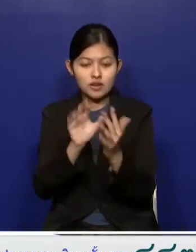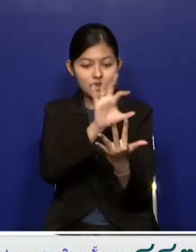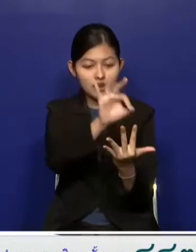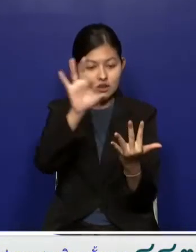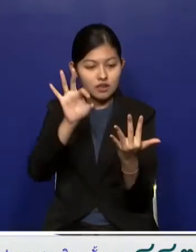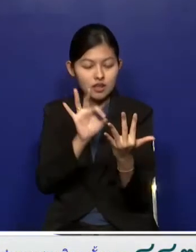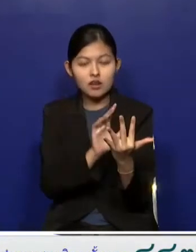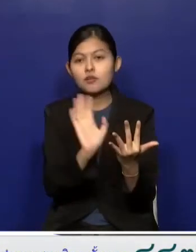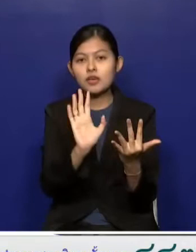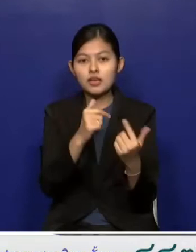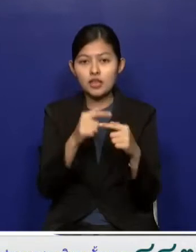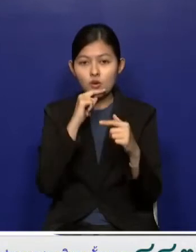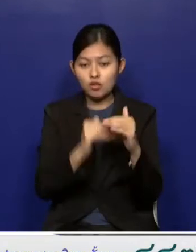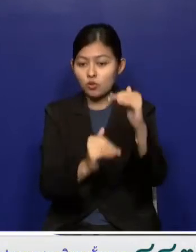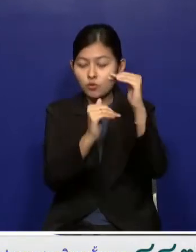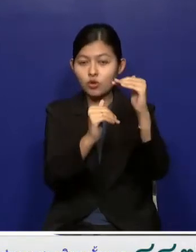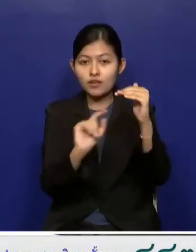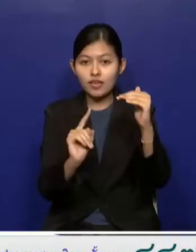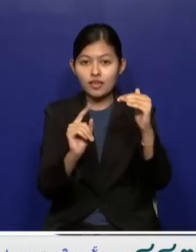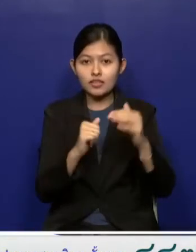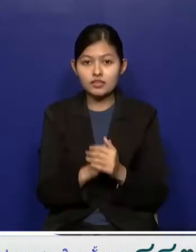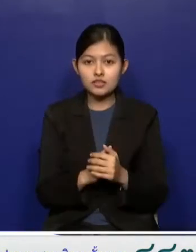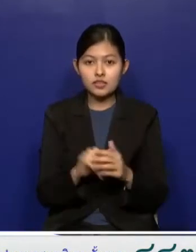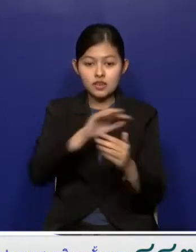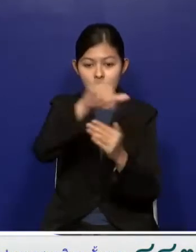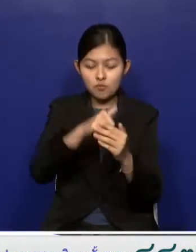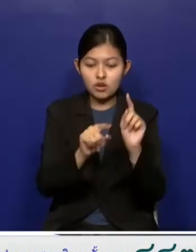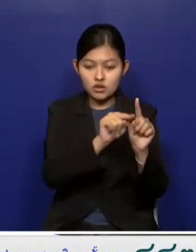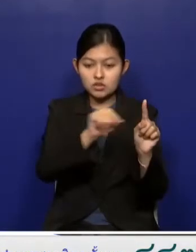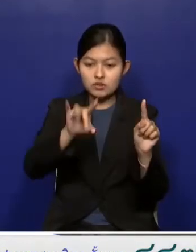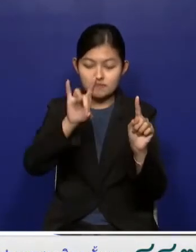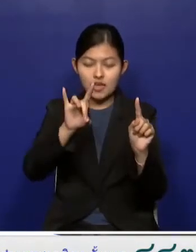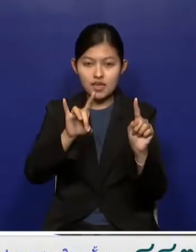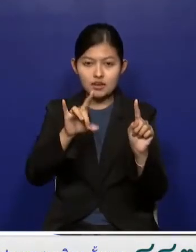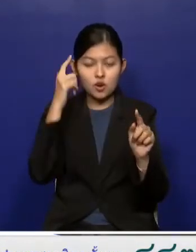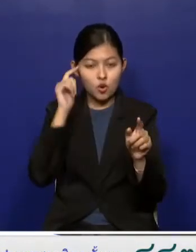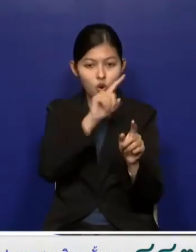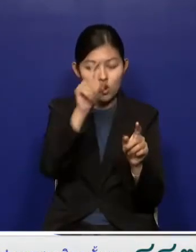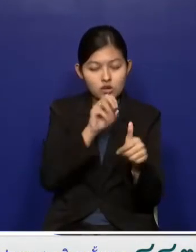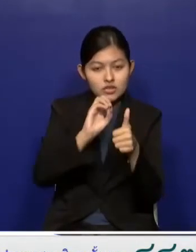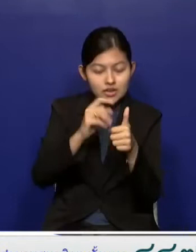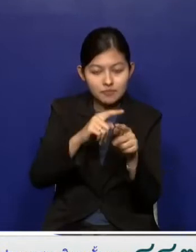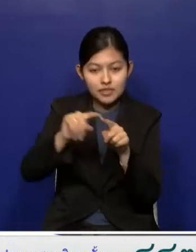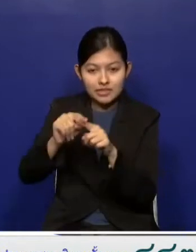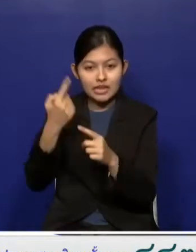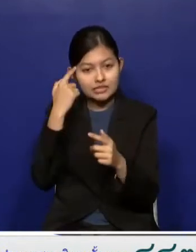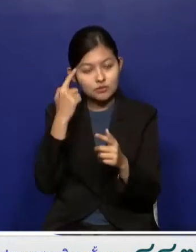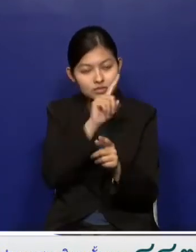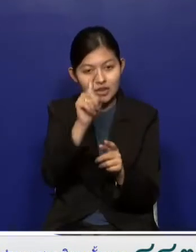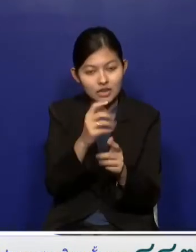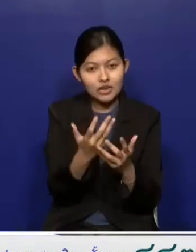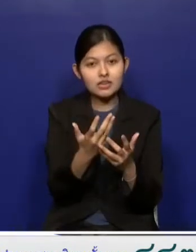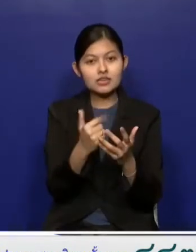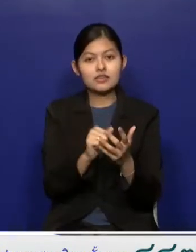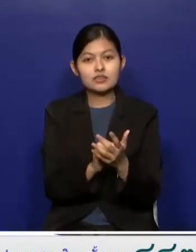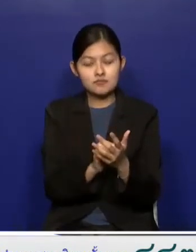ลักแต่แล้วก็มีเงื่อนไขว่าทุกฉบับนั้นทุกข้อคิดเห็นนั้นและผู้ที่ข้อสังเกตมานั่นเป็นสิ่ง